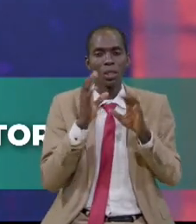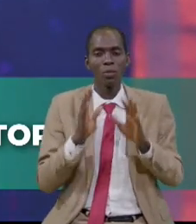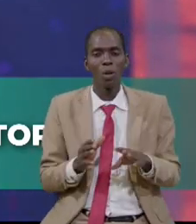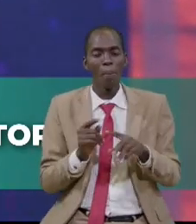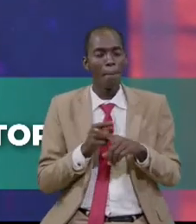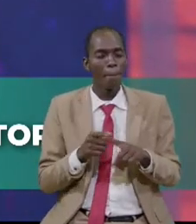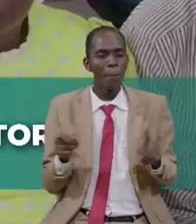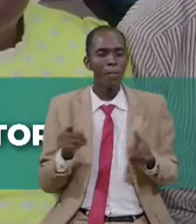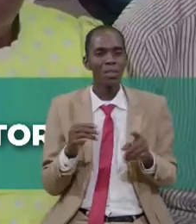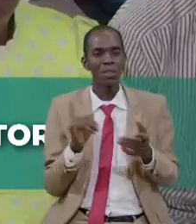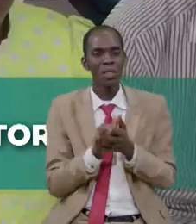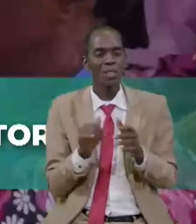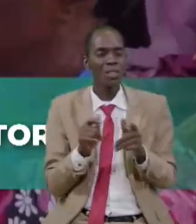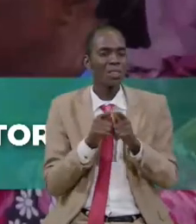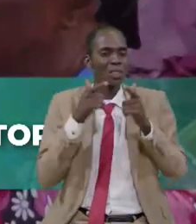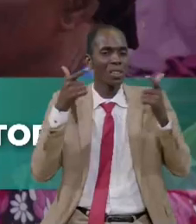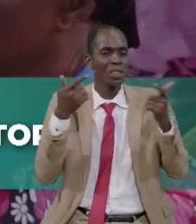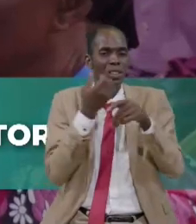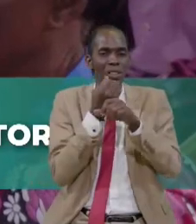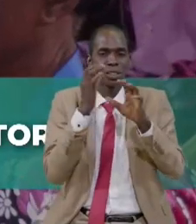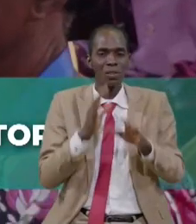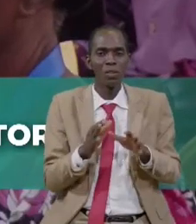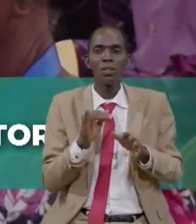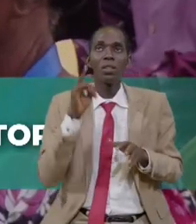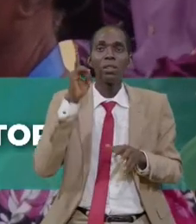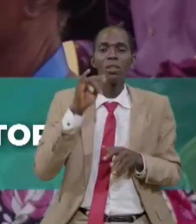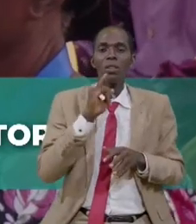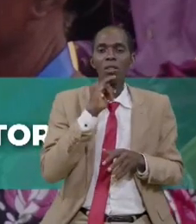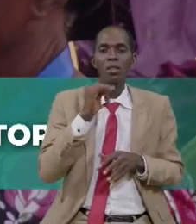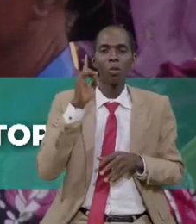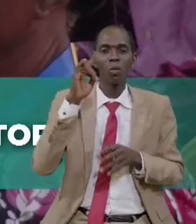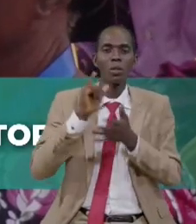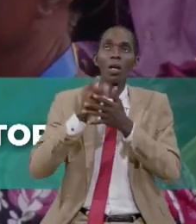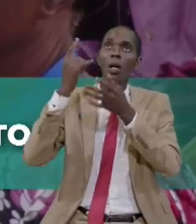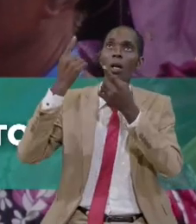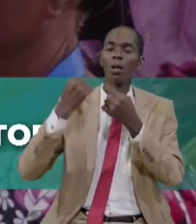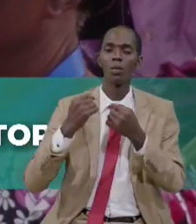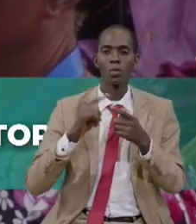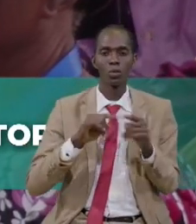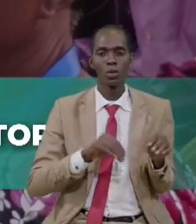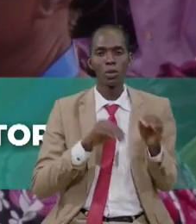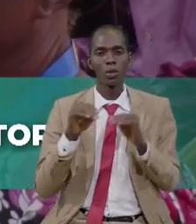un si grand salut, c'est lui qui vient nous émanciper.